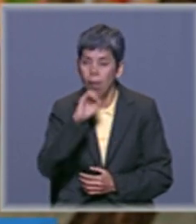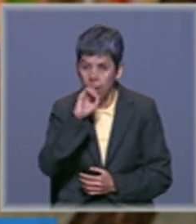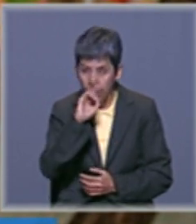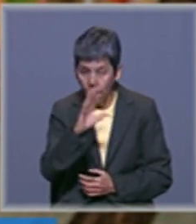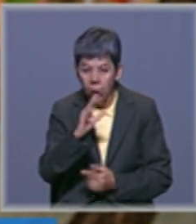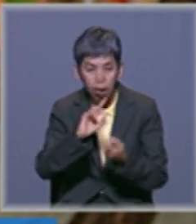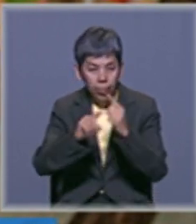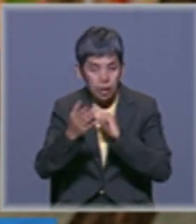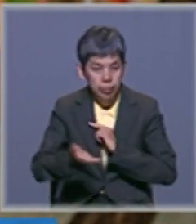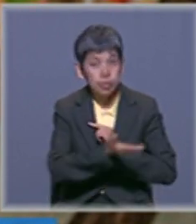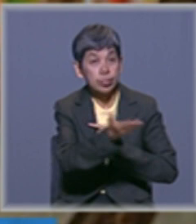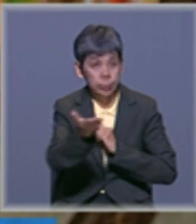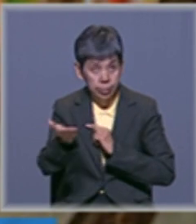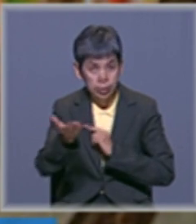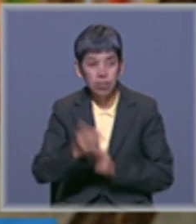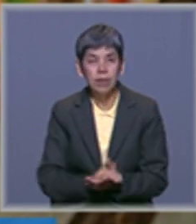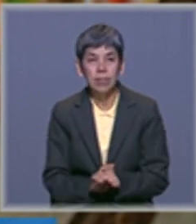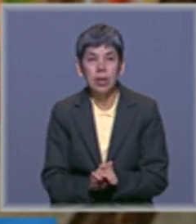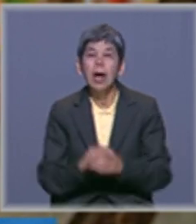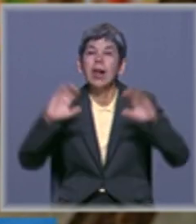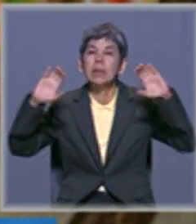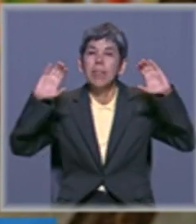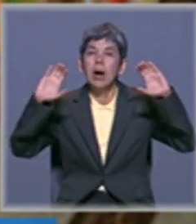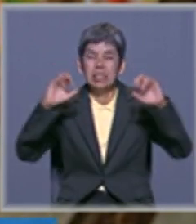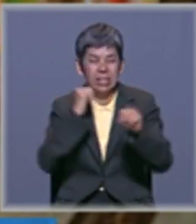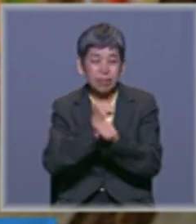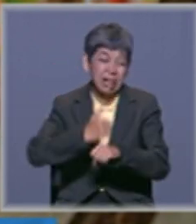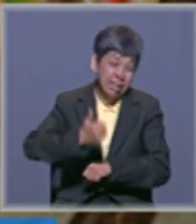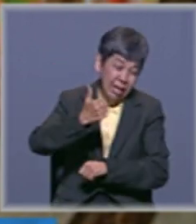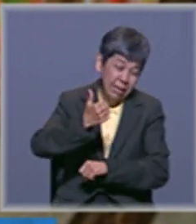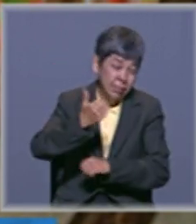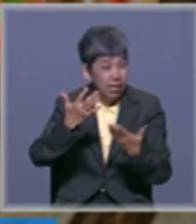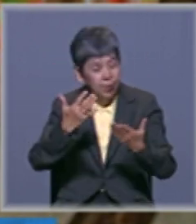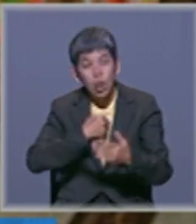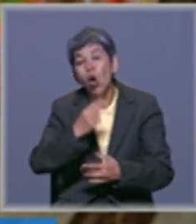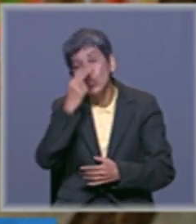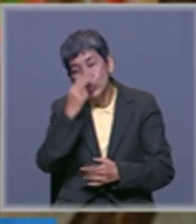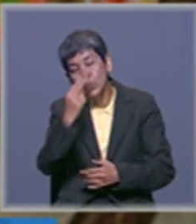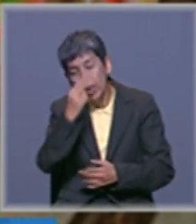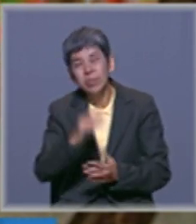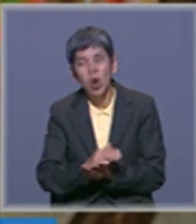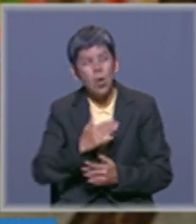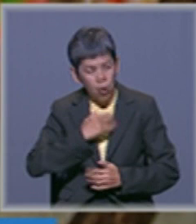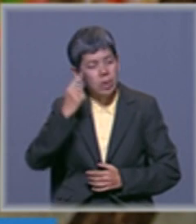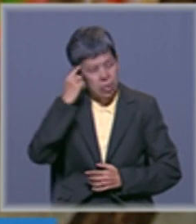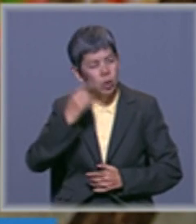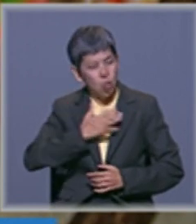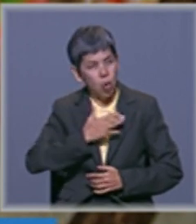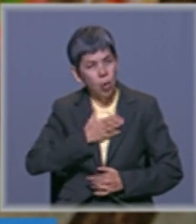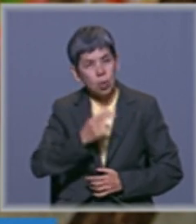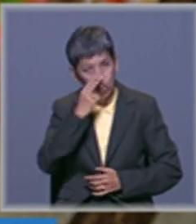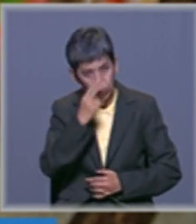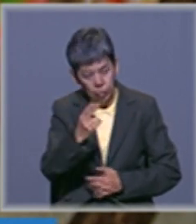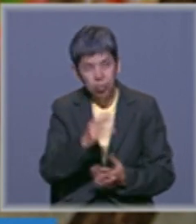พื่อนๆเสมอว่ารัฐบาลนี้เก่งไม่เก่งก็ดูเองก็แล้วกันแต่ผมแน่ใจอย่างหนึ่ง